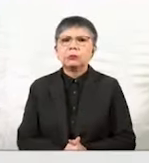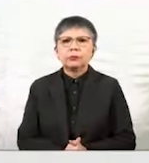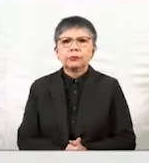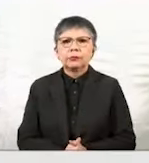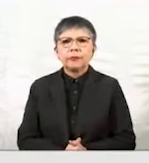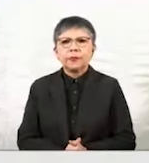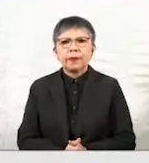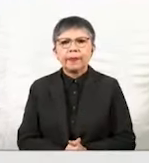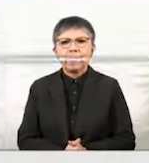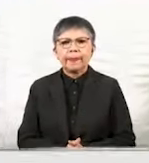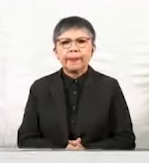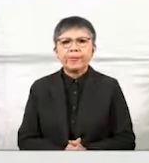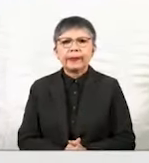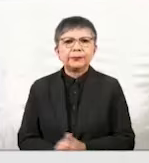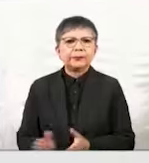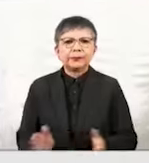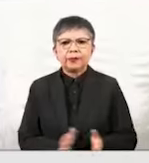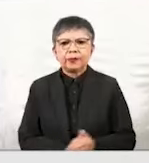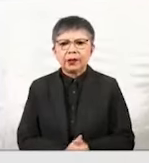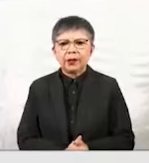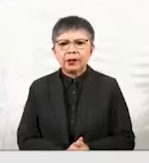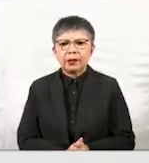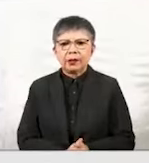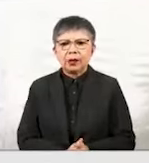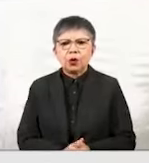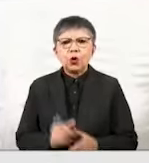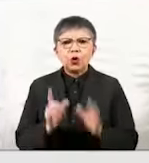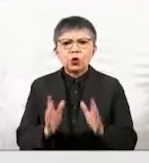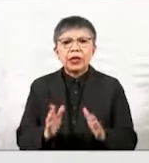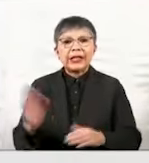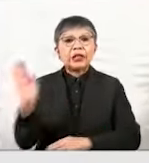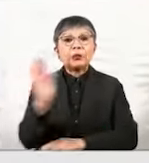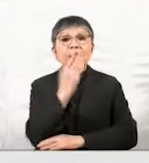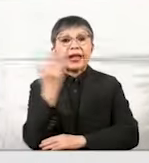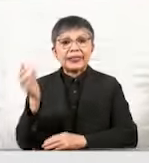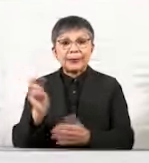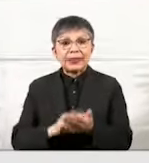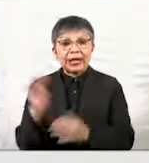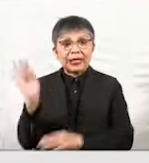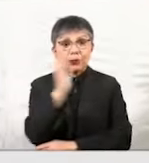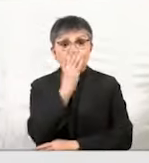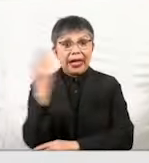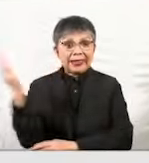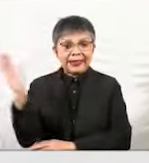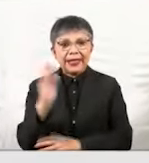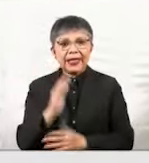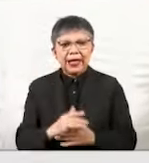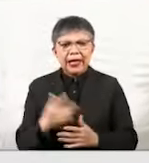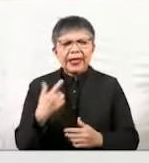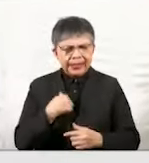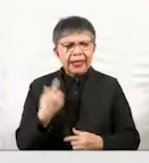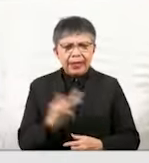tambahan untuk e transportasi Tadi kita juga e